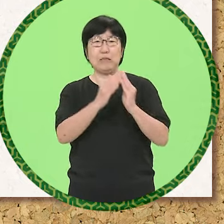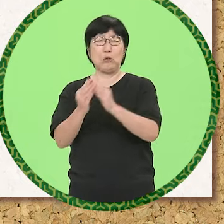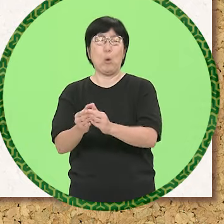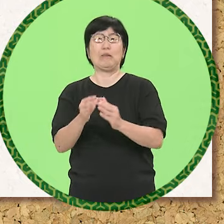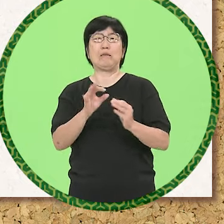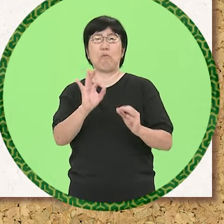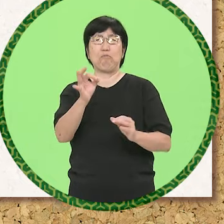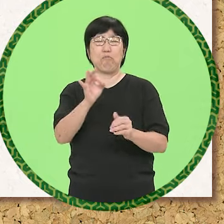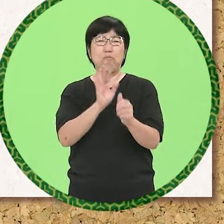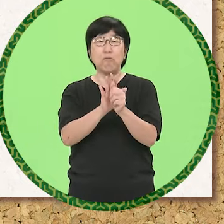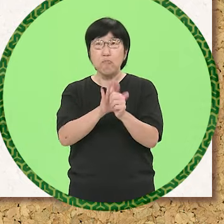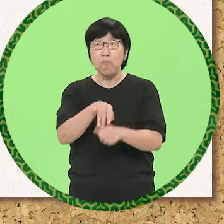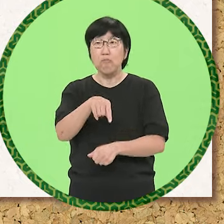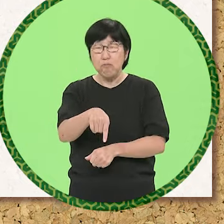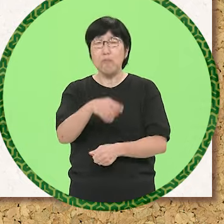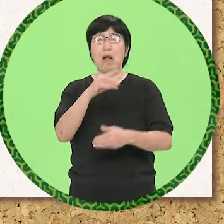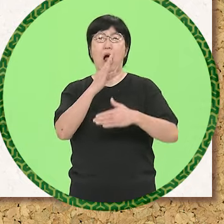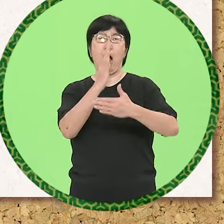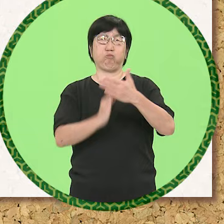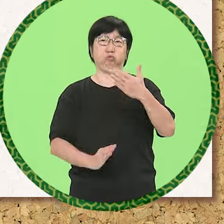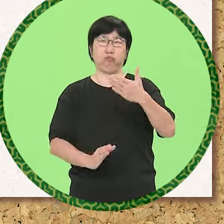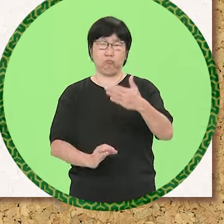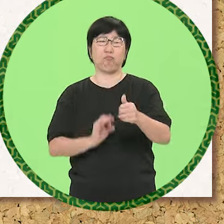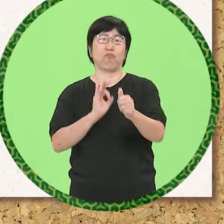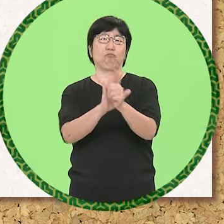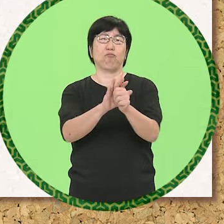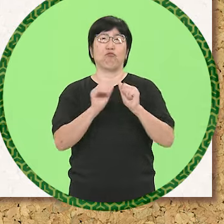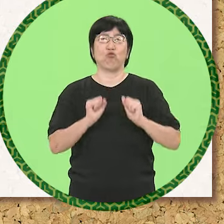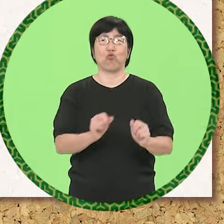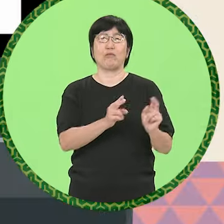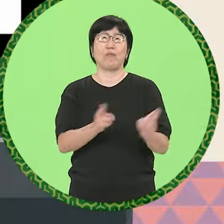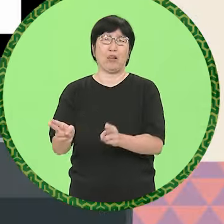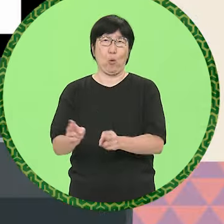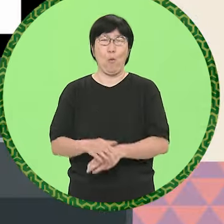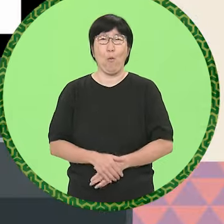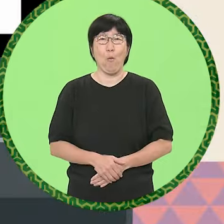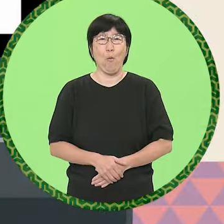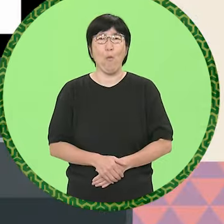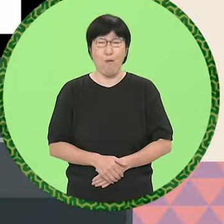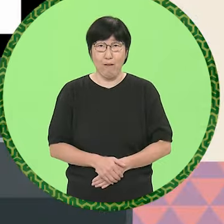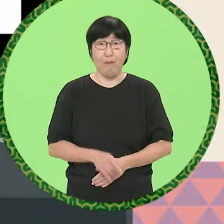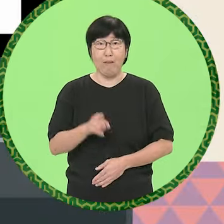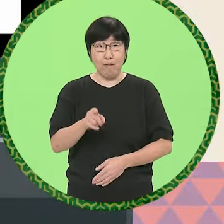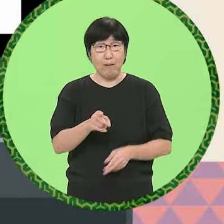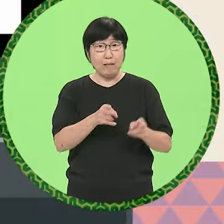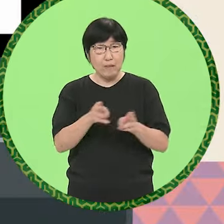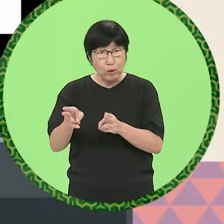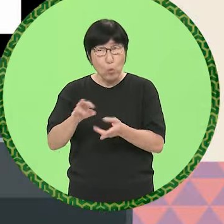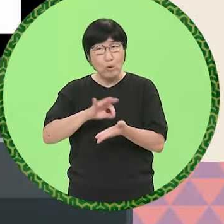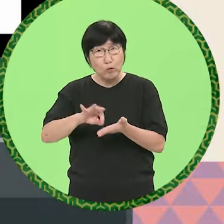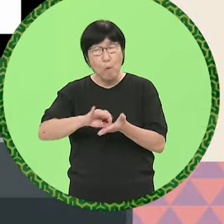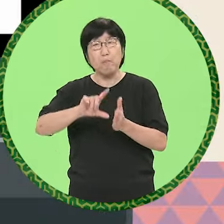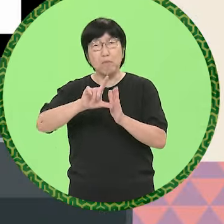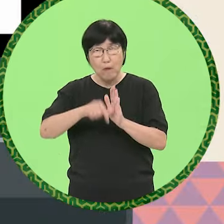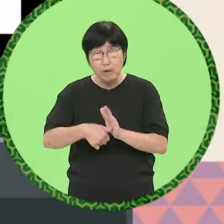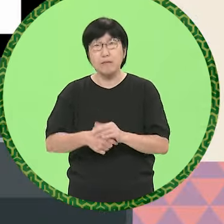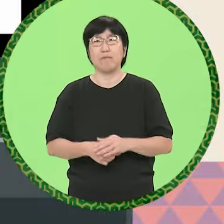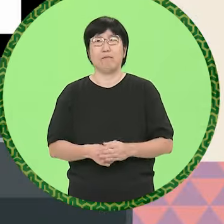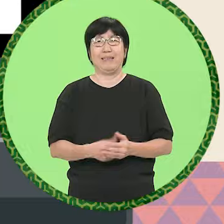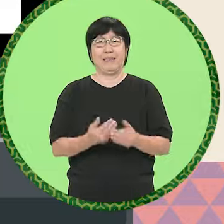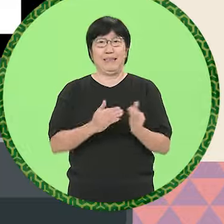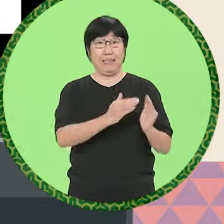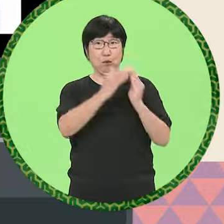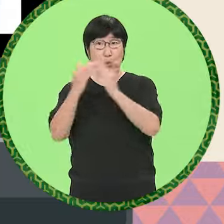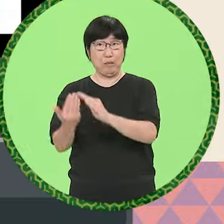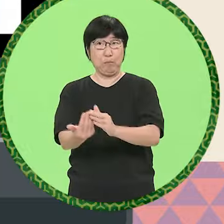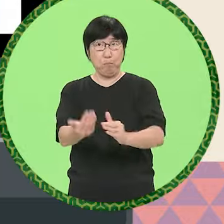2分の1を助成する制度のことです。 制度を利用するためには、引っ越し前に申請を行うことや、引